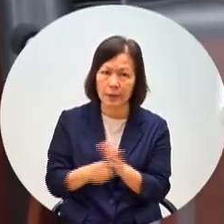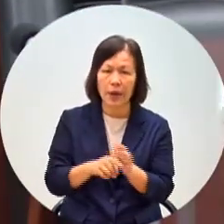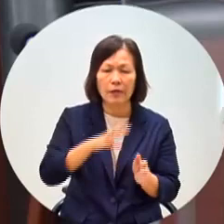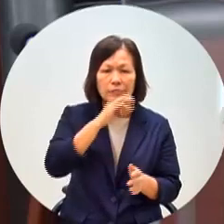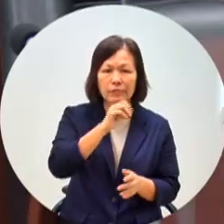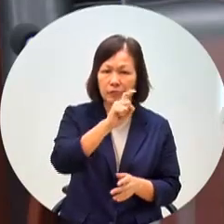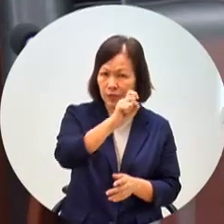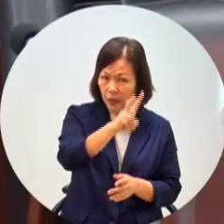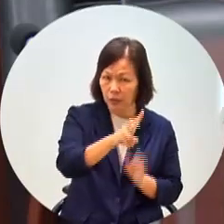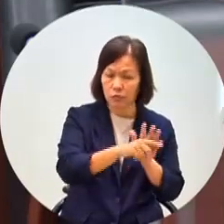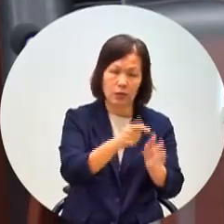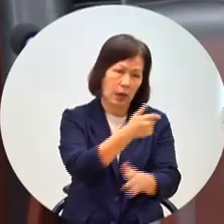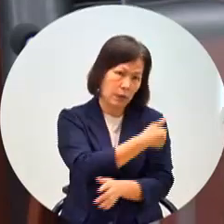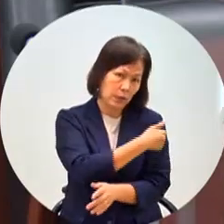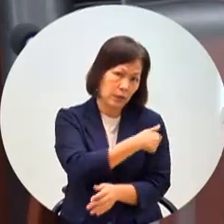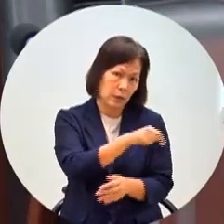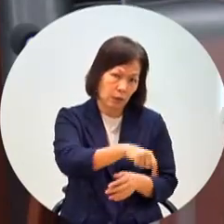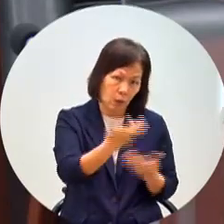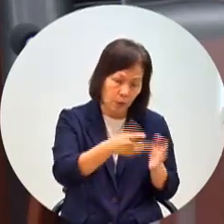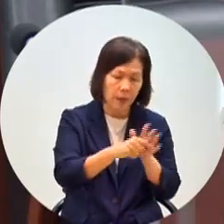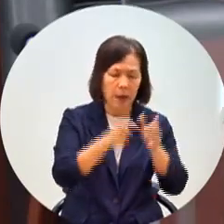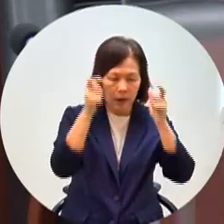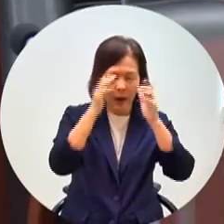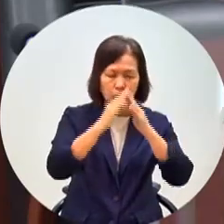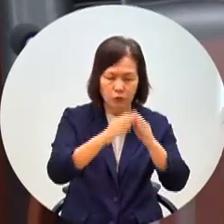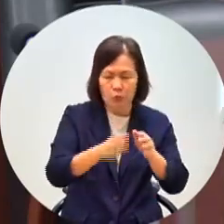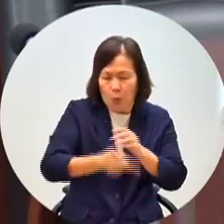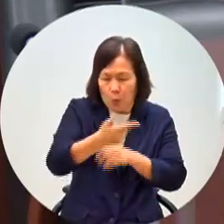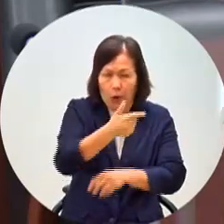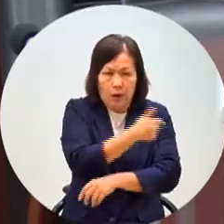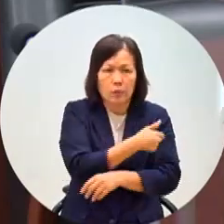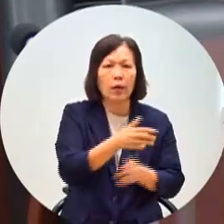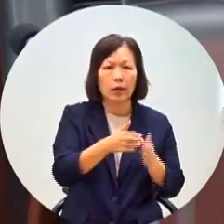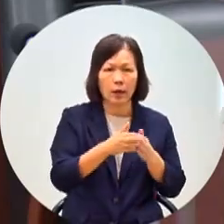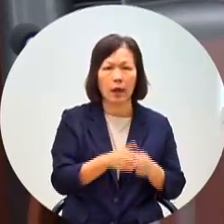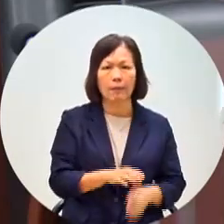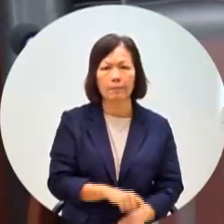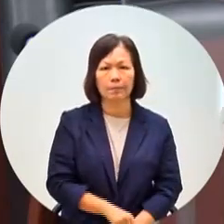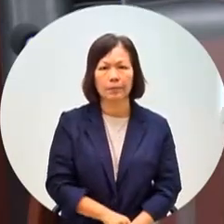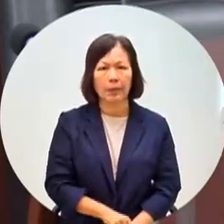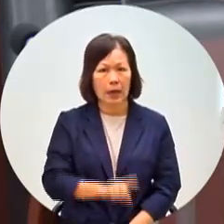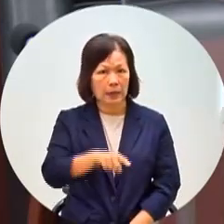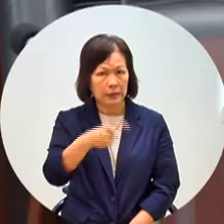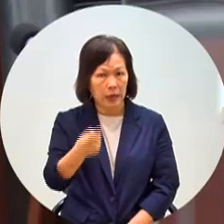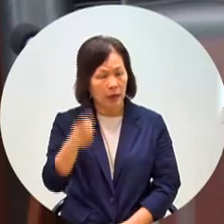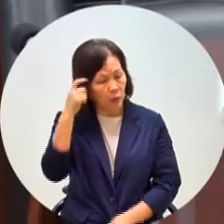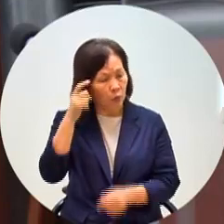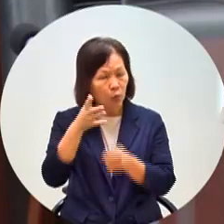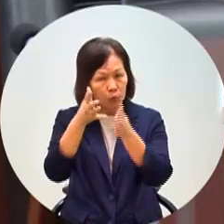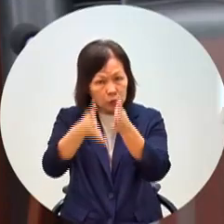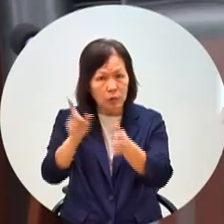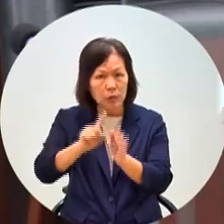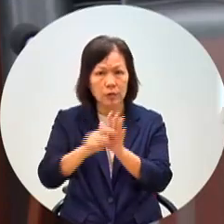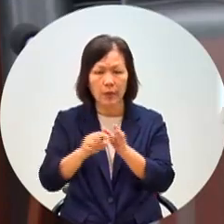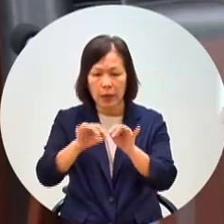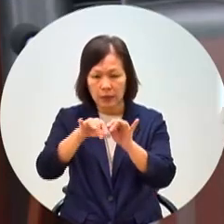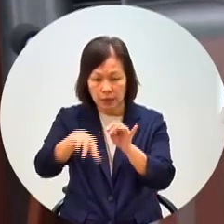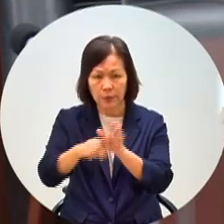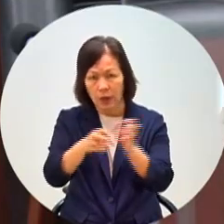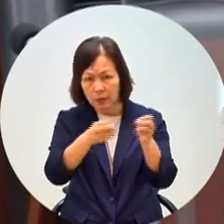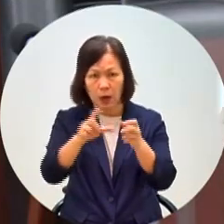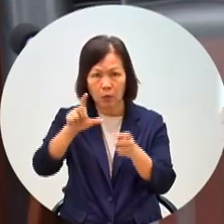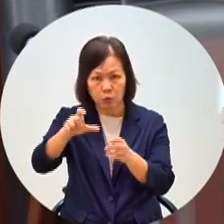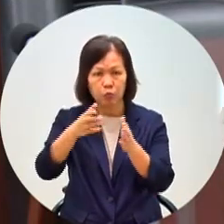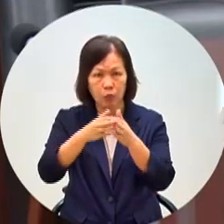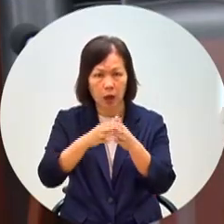这个疫苗孤儿的部分，我们高雄市能尽快来施打。那接下来针对本席地方议题来做个探讨，